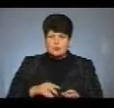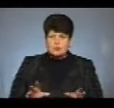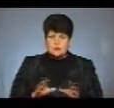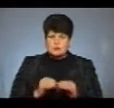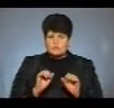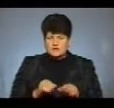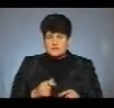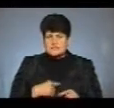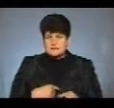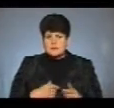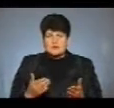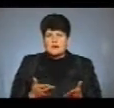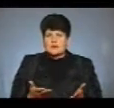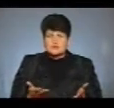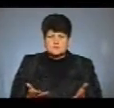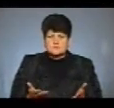могли якось себе